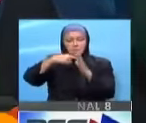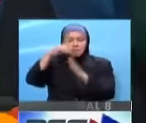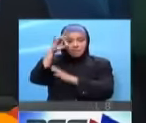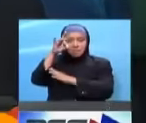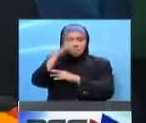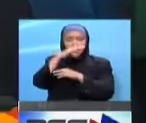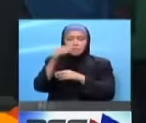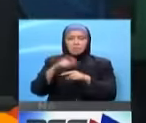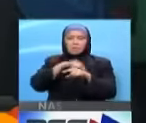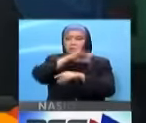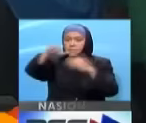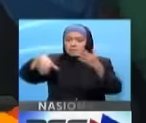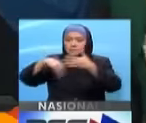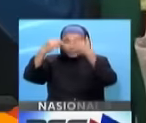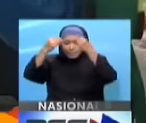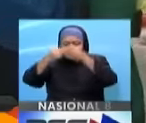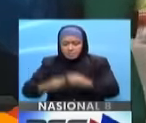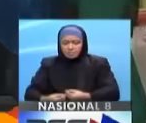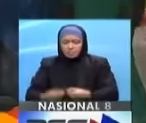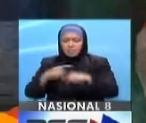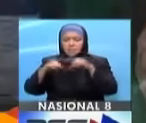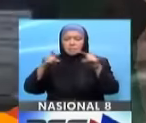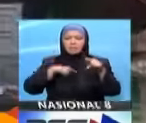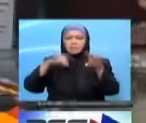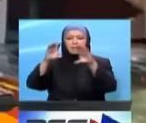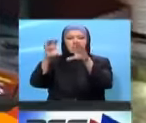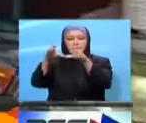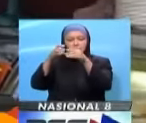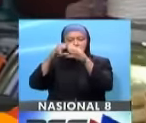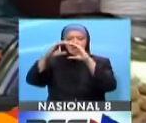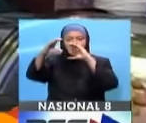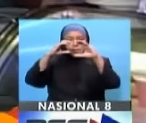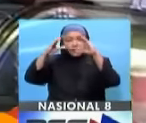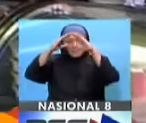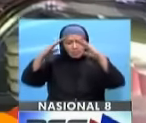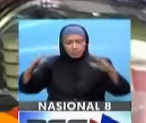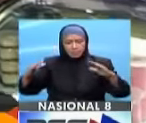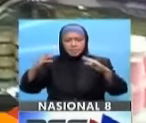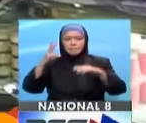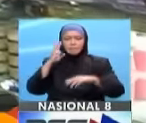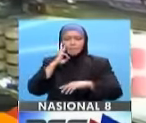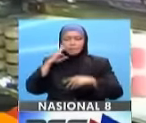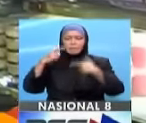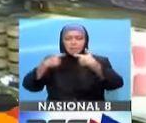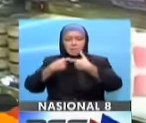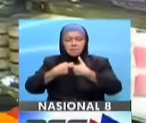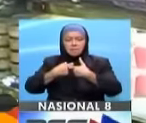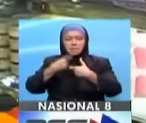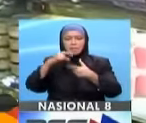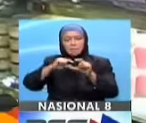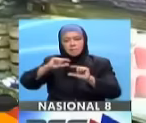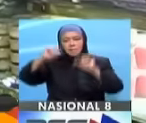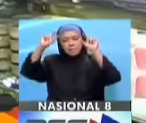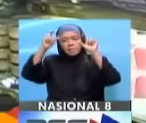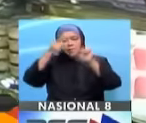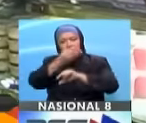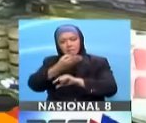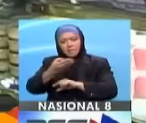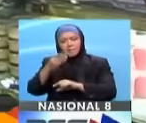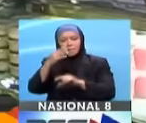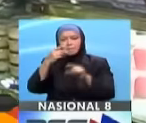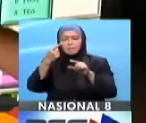juga dipengaruhi oleh peningkatan kumpulan komunikasi perumahan, air, elektrik, gas dan bahan api serta